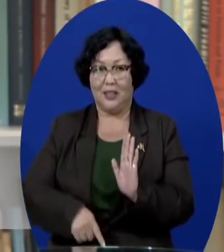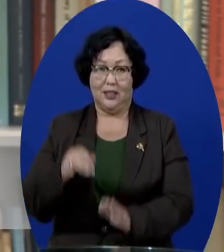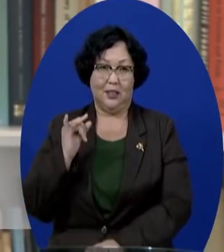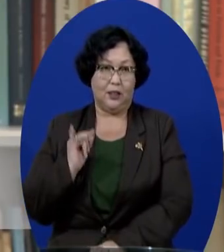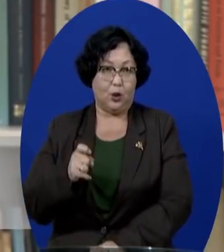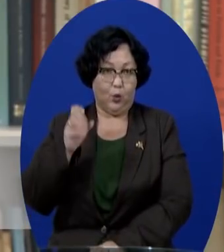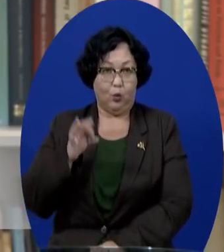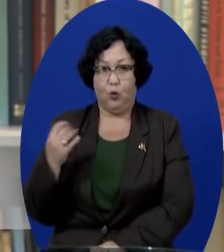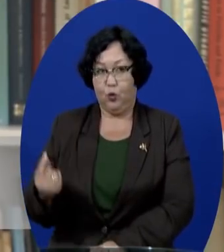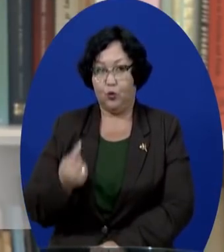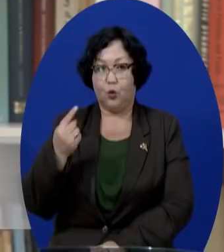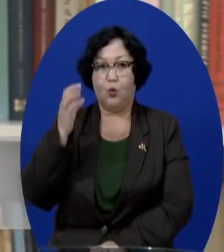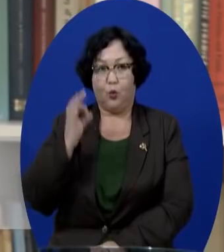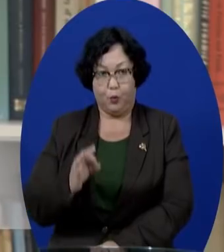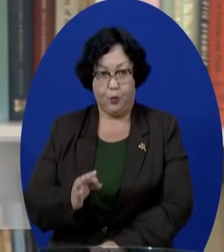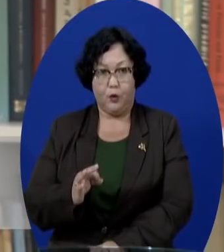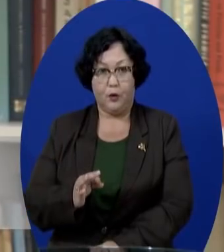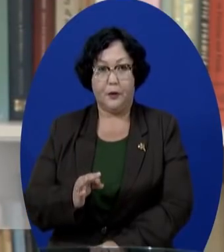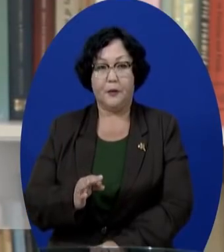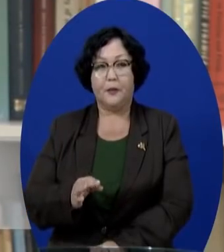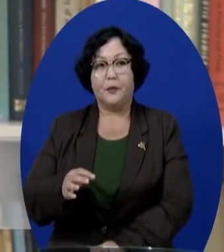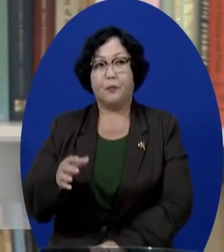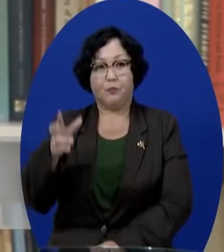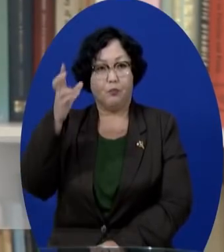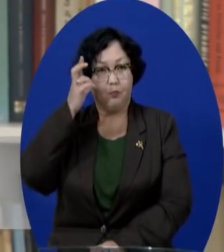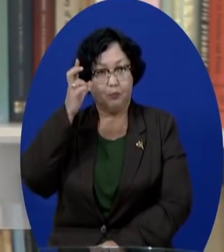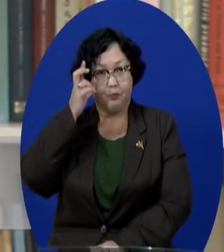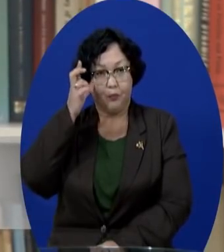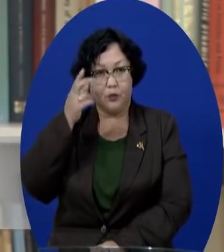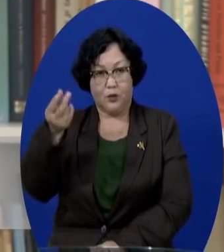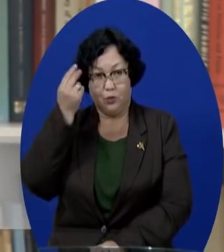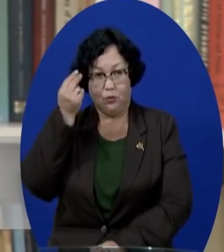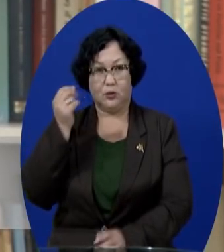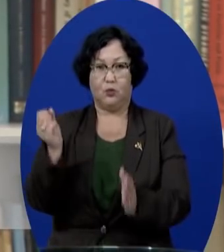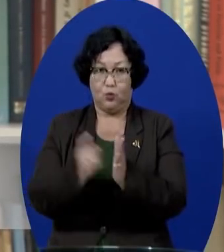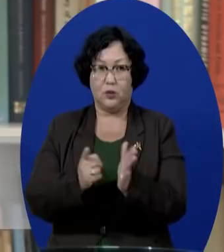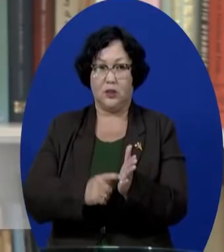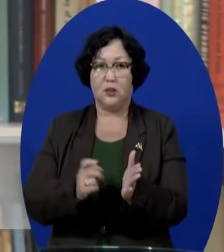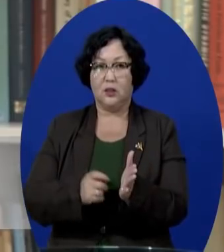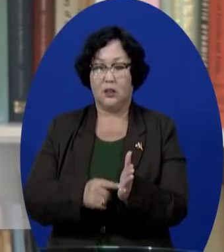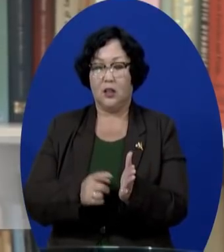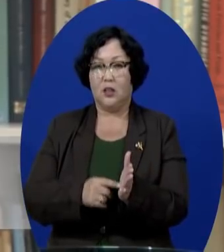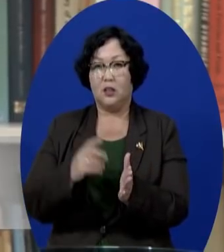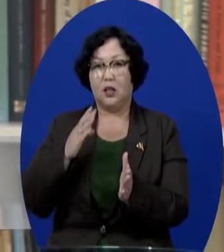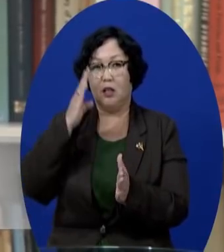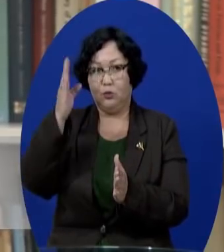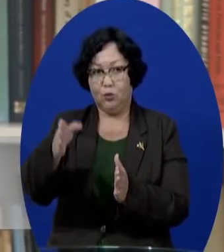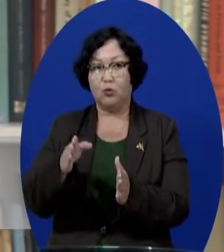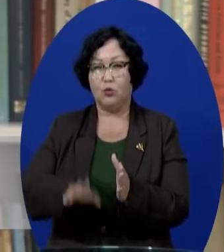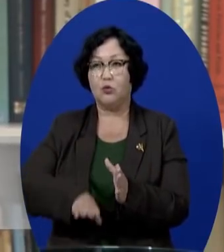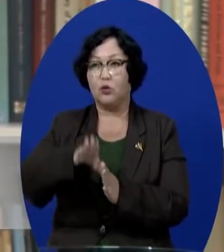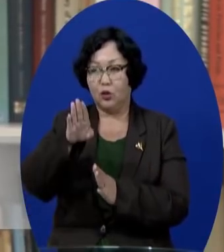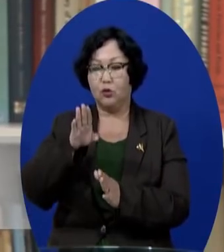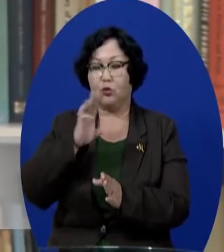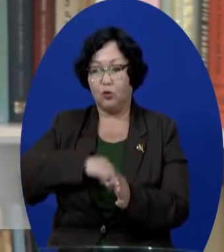бол нилээд өндөр байгаа. А гэхдээ боловсрол гэдэг бол хамгийн одоо шохол ирээдүйд оруулж байгаа хамгийн одоо нэг номын хөрөнгө оруулалт